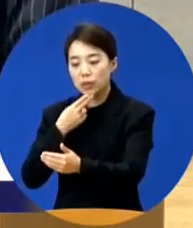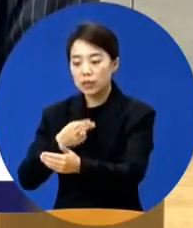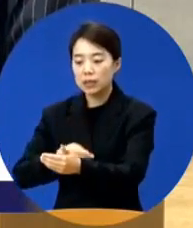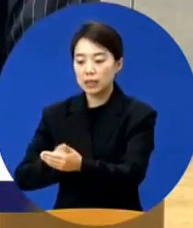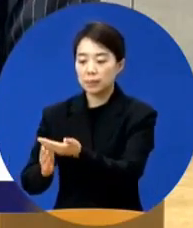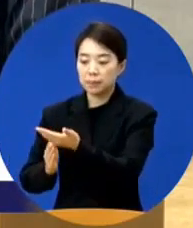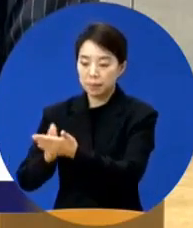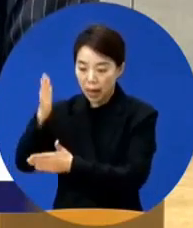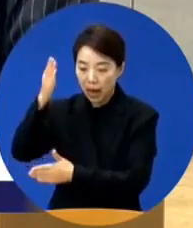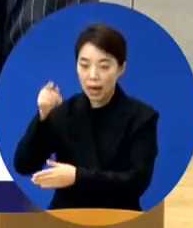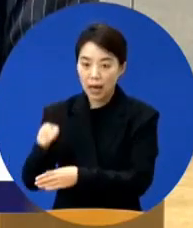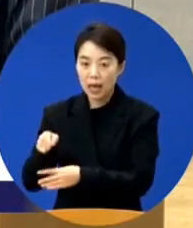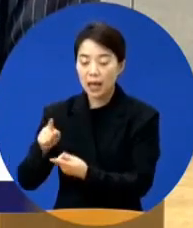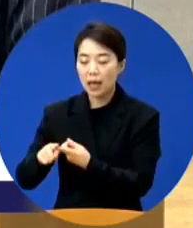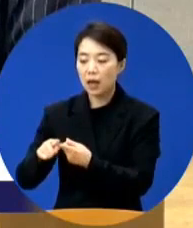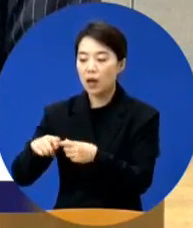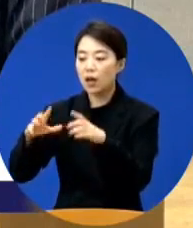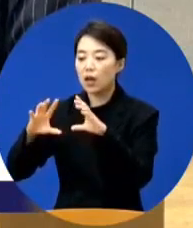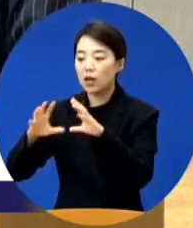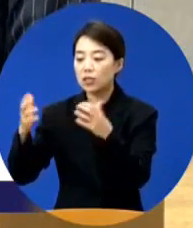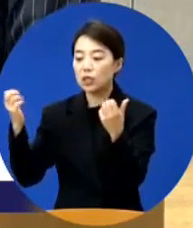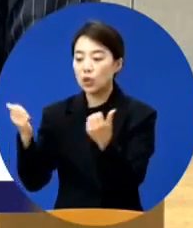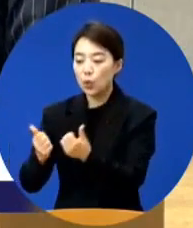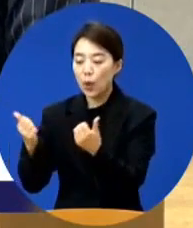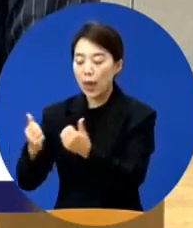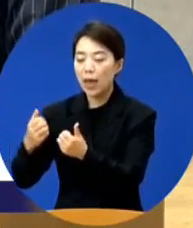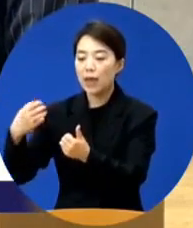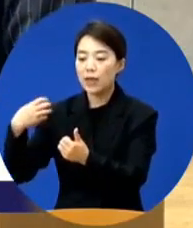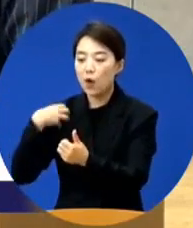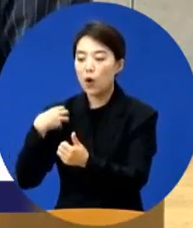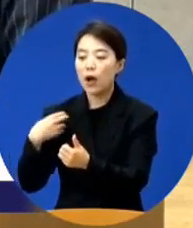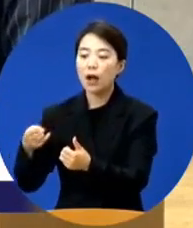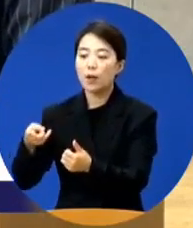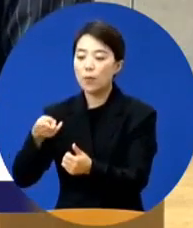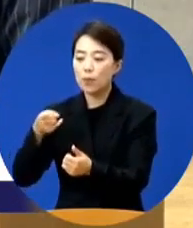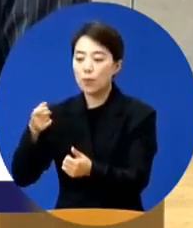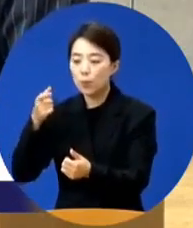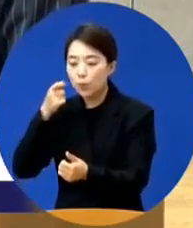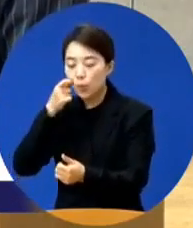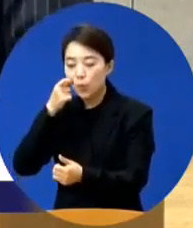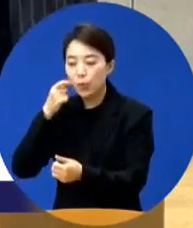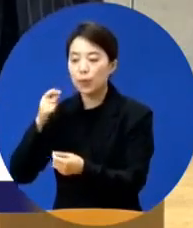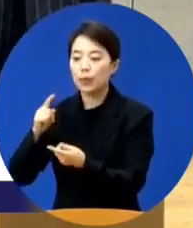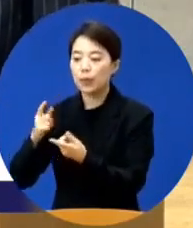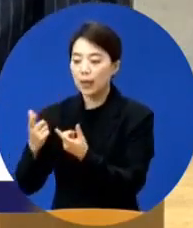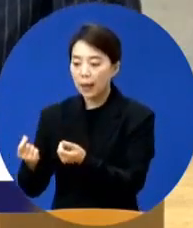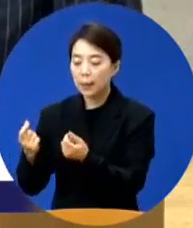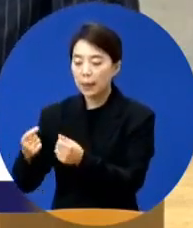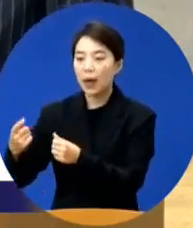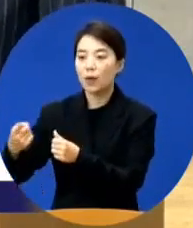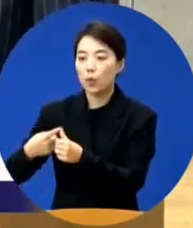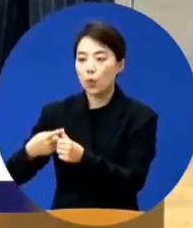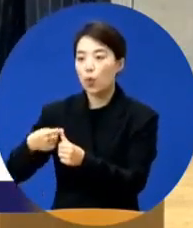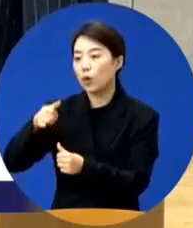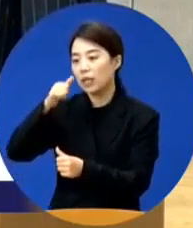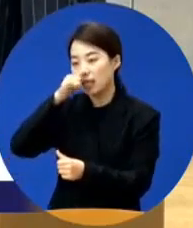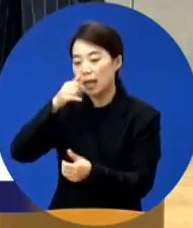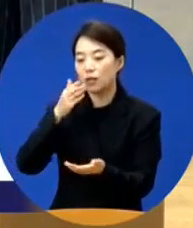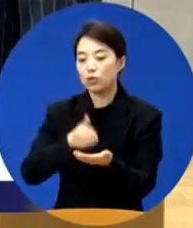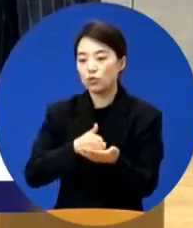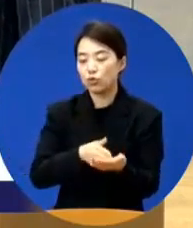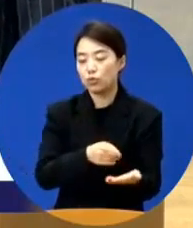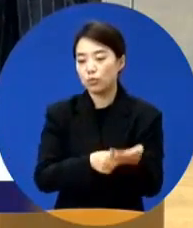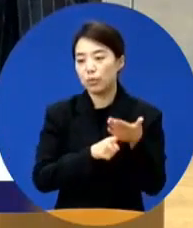것은 의회 역할을 제대로 못한 것이라는 자체 비판이 나온 것이다. 이런 내용의 기사는